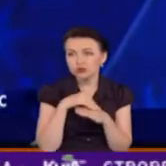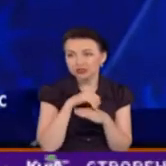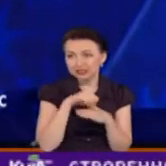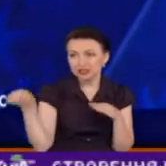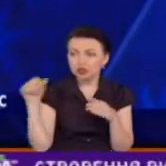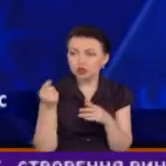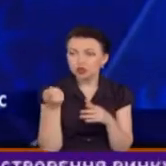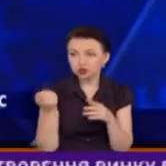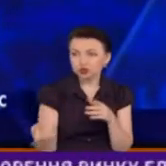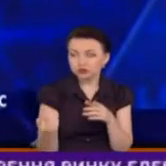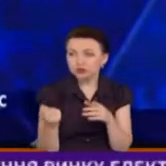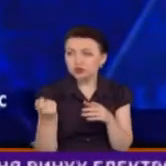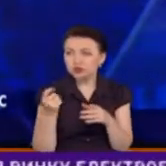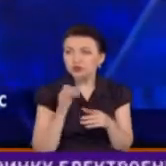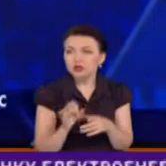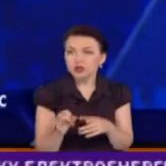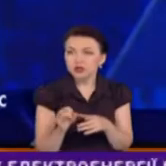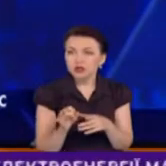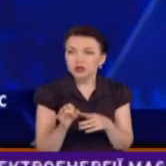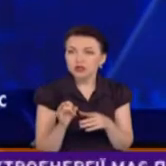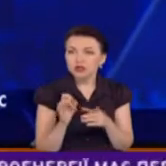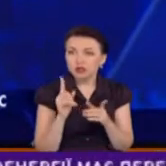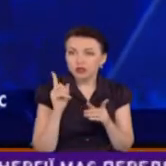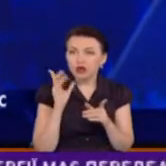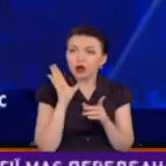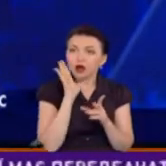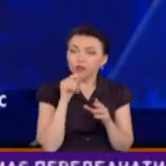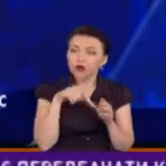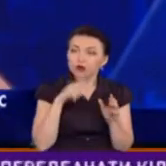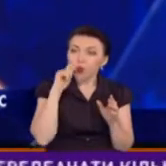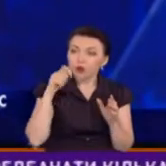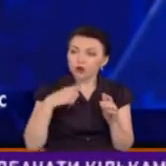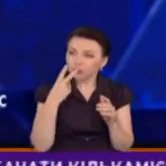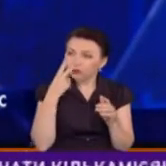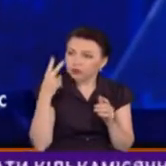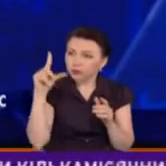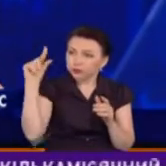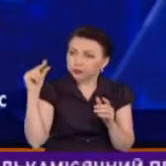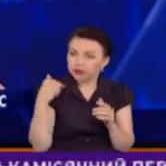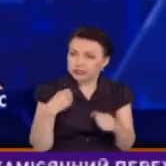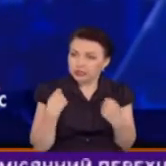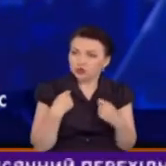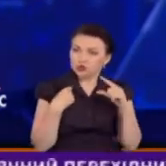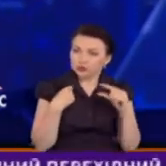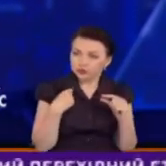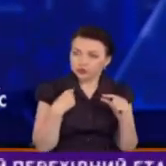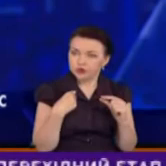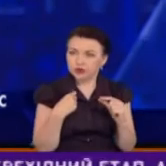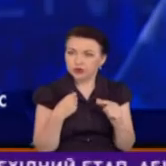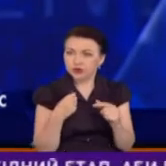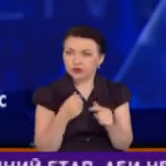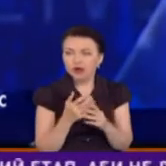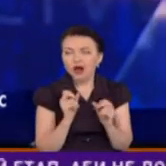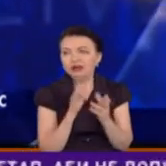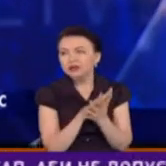задавала певною мірою якийсь поріг, розумієте, для цього так званого ринку. Як би далі він сам спрацював, я все рівно